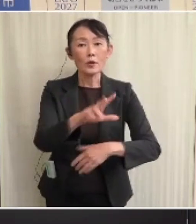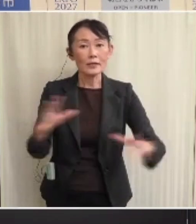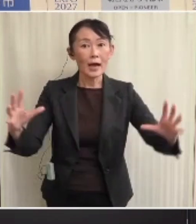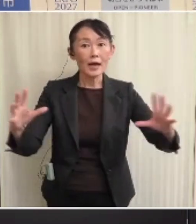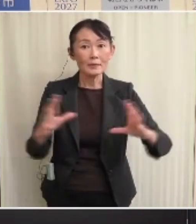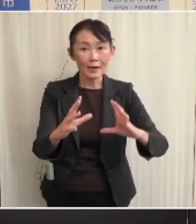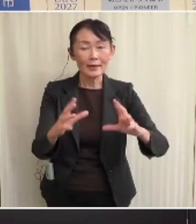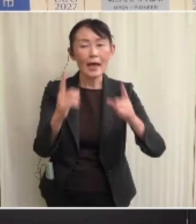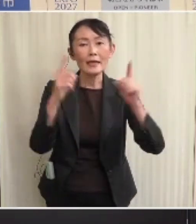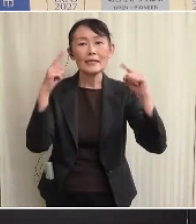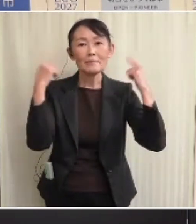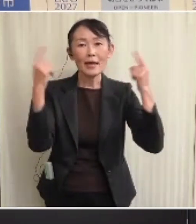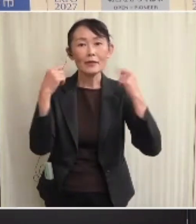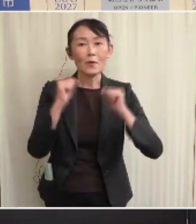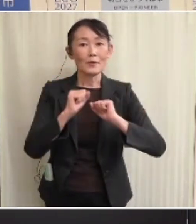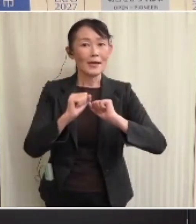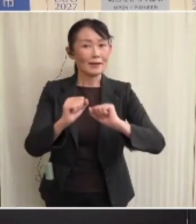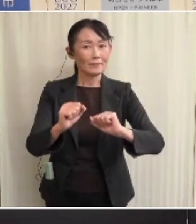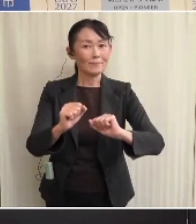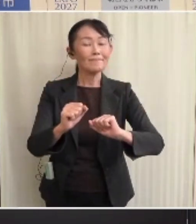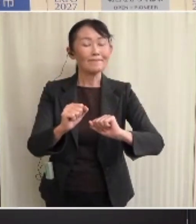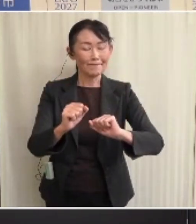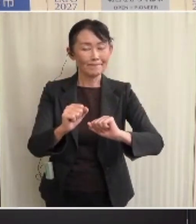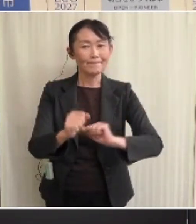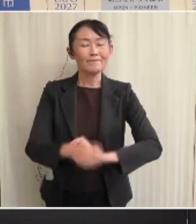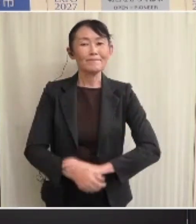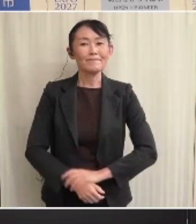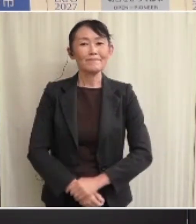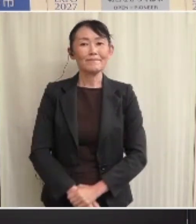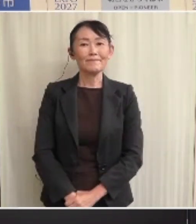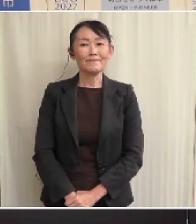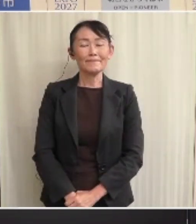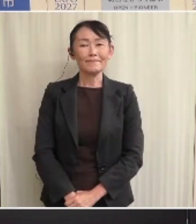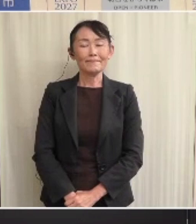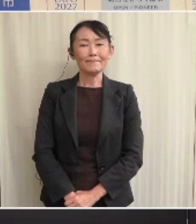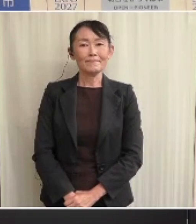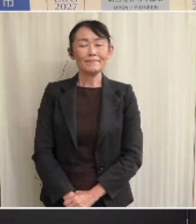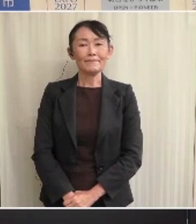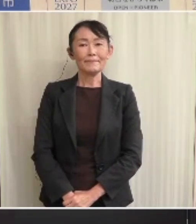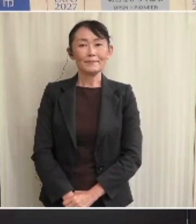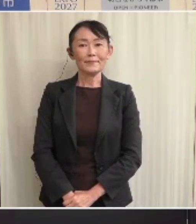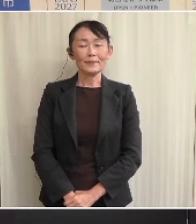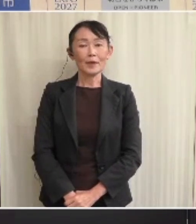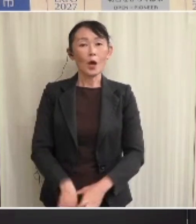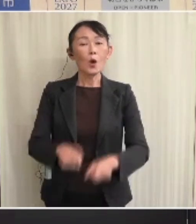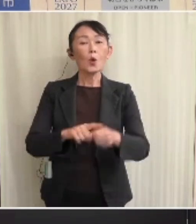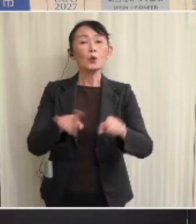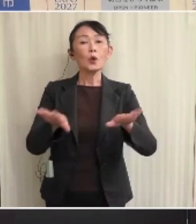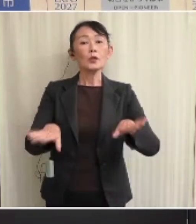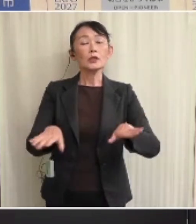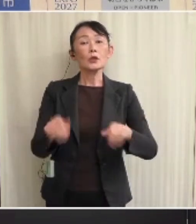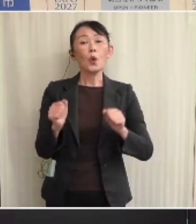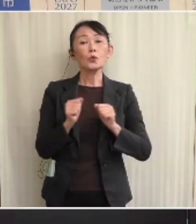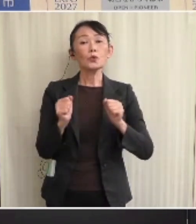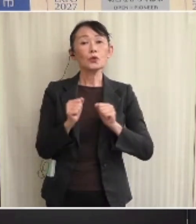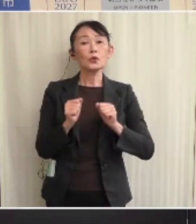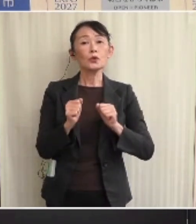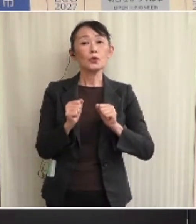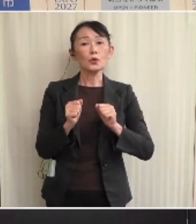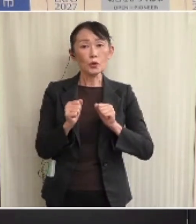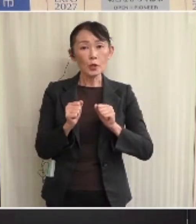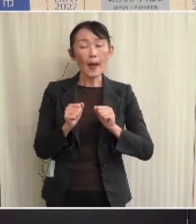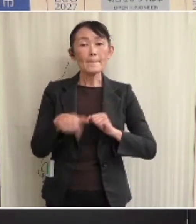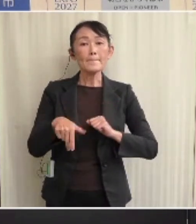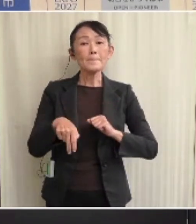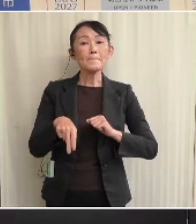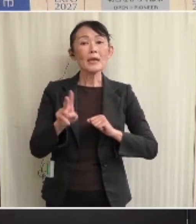という、こういったスケジュール感で、行います。で、それからですね、今年の冬にですね、パシフィコの